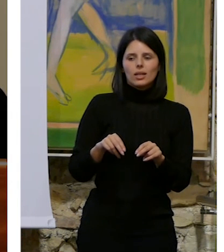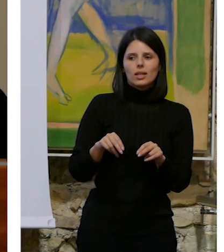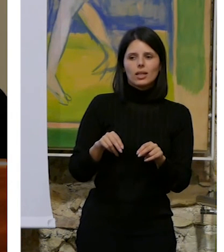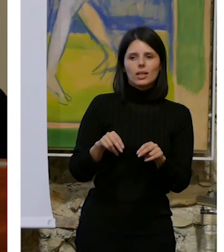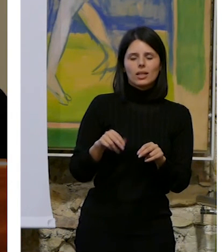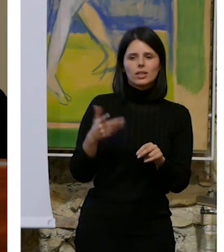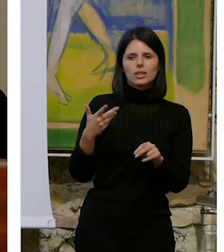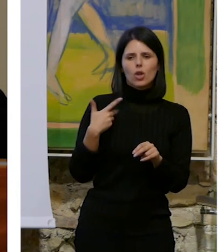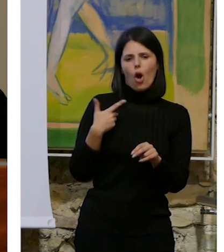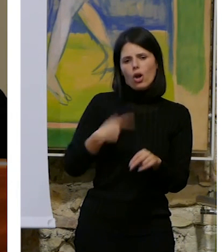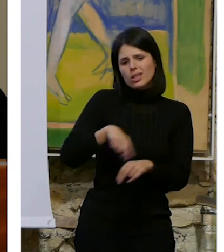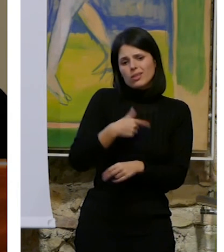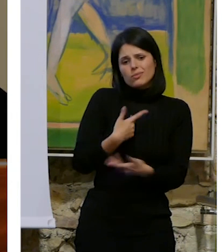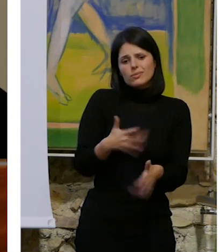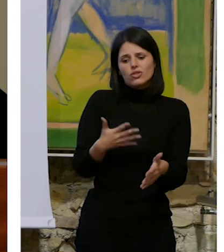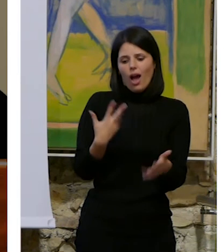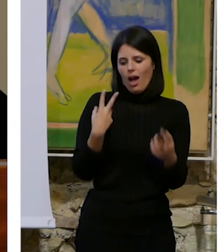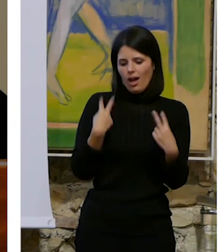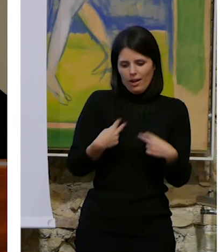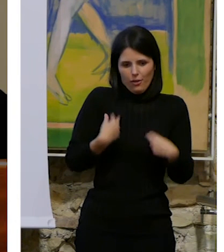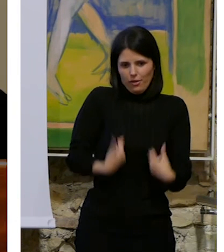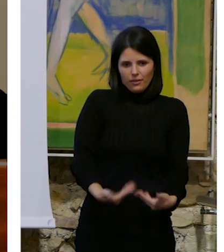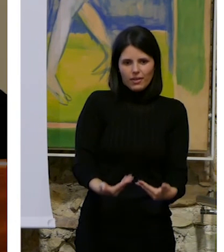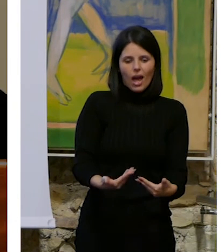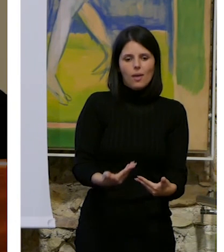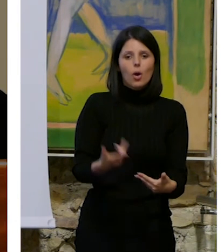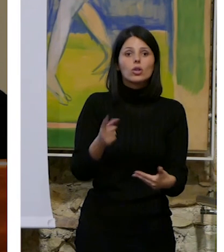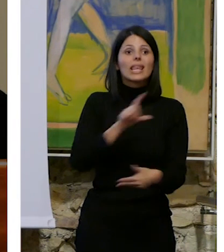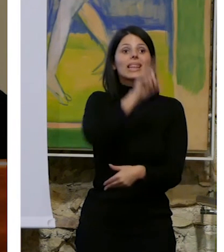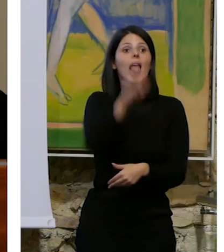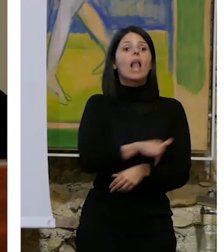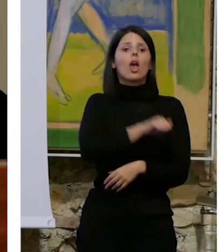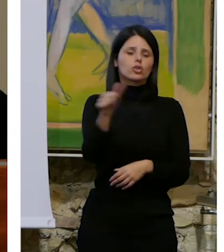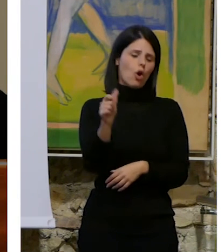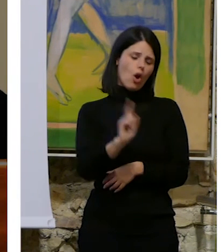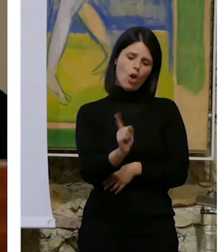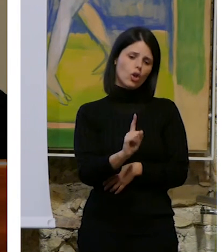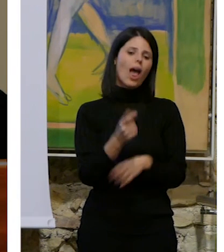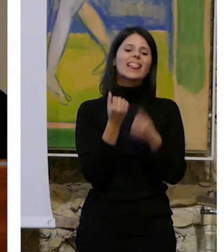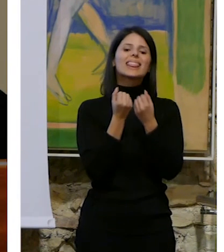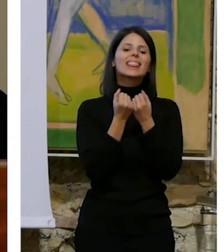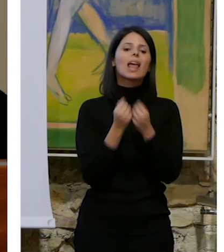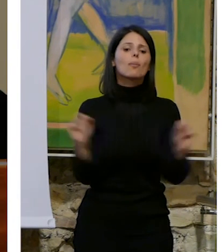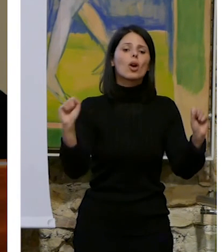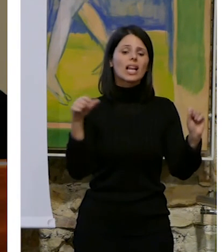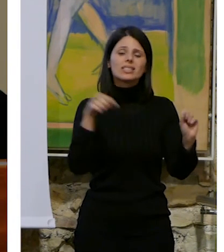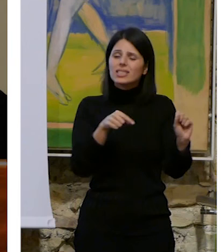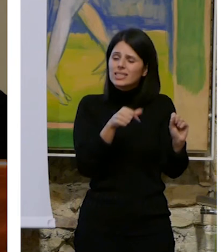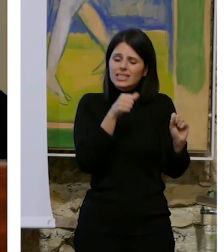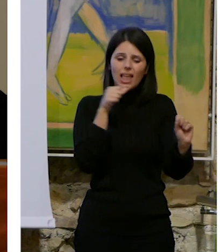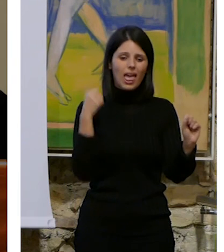quale stiamo assistendo purtroppo in questo periodo e non solo in Italia. La democrazia è